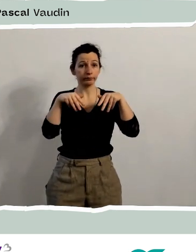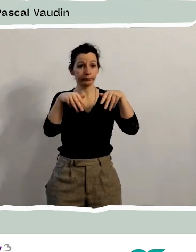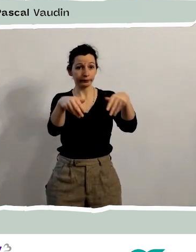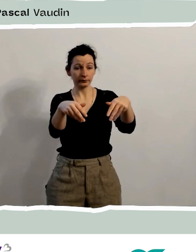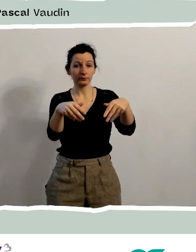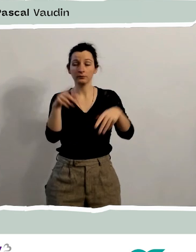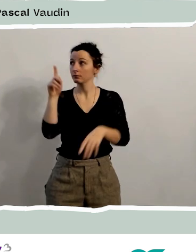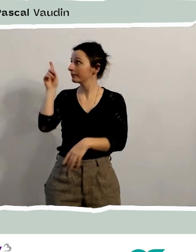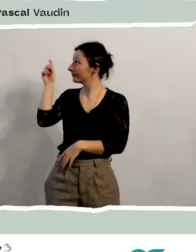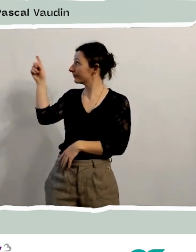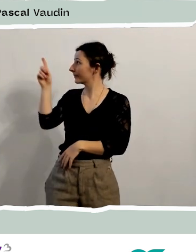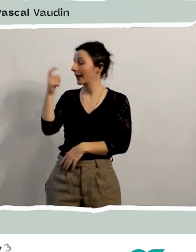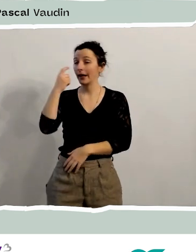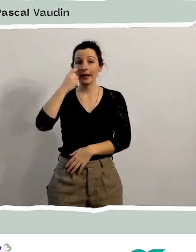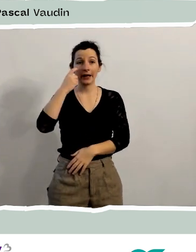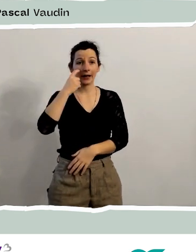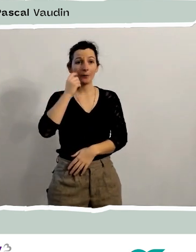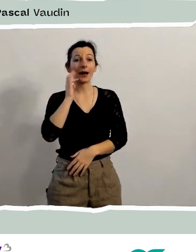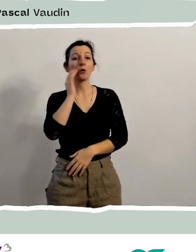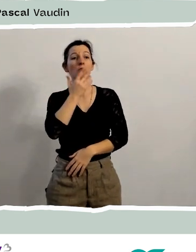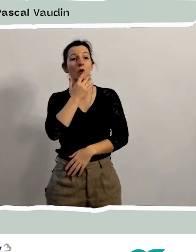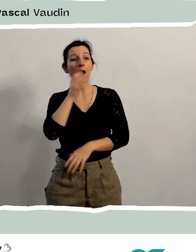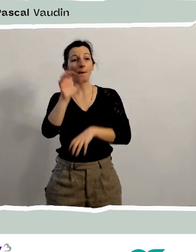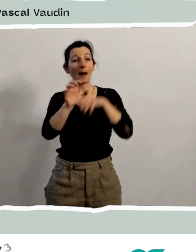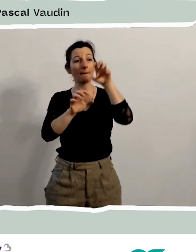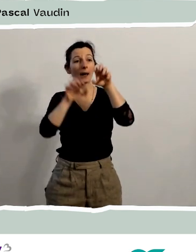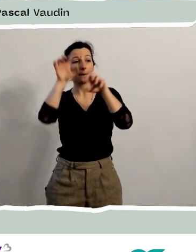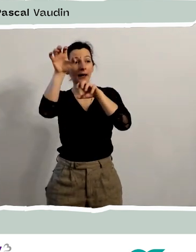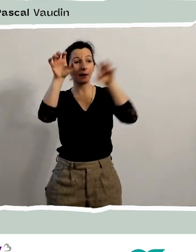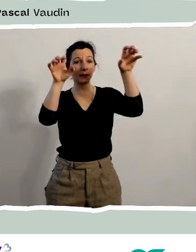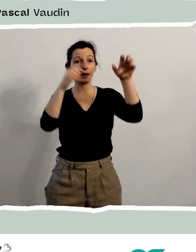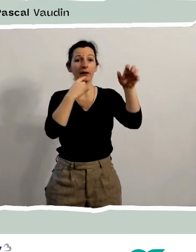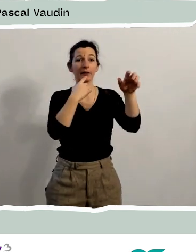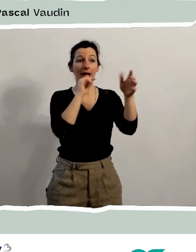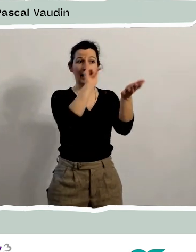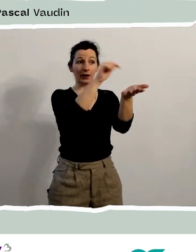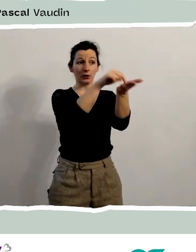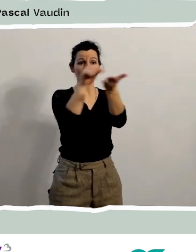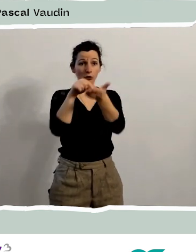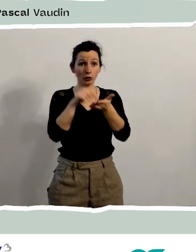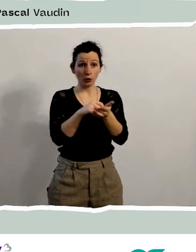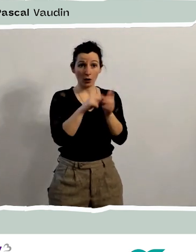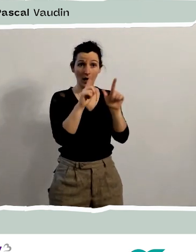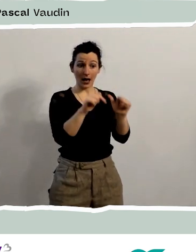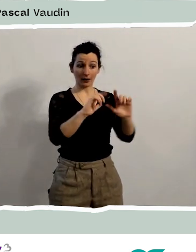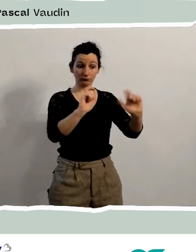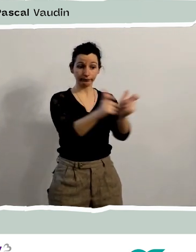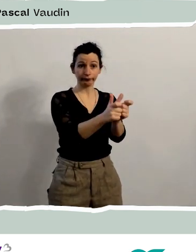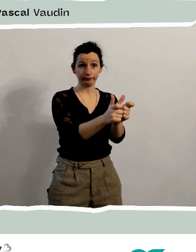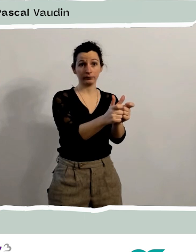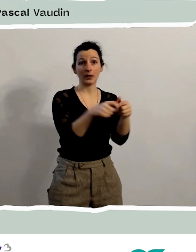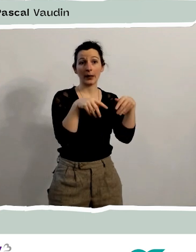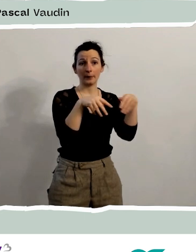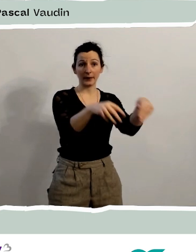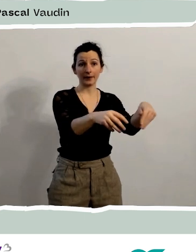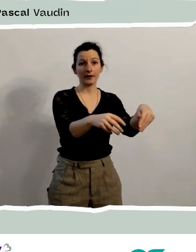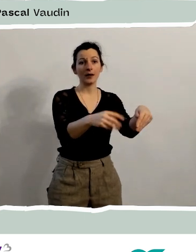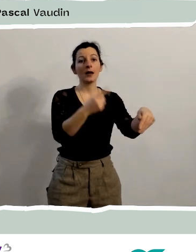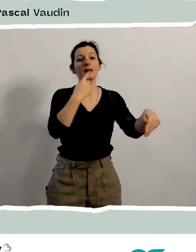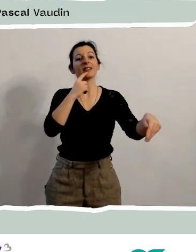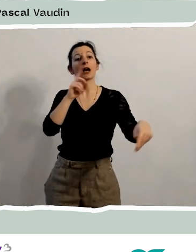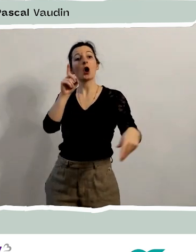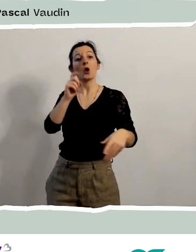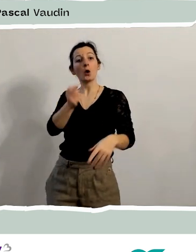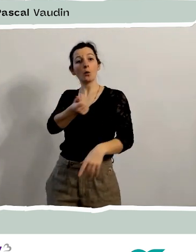avec une carte et où vous voyez de la couleur. Ça veut dire que vous avez un point de distribution où il y a présence de pesticides. Alors, ça ne veut pas dire que l'eau n'est